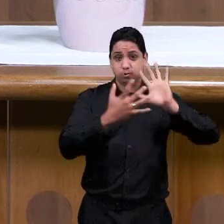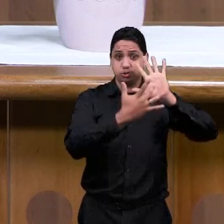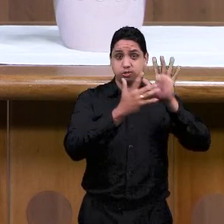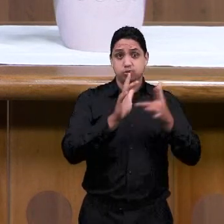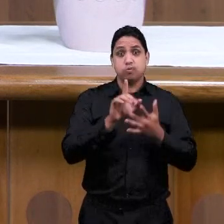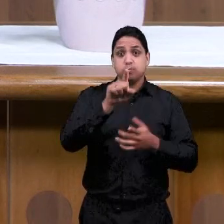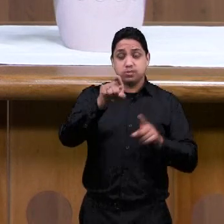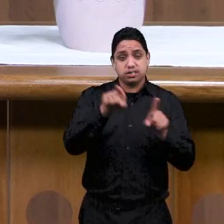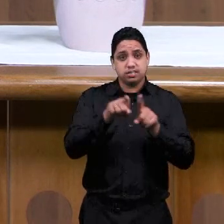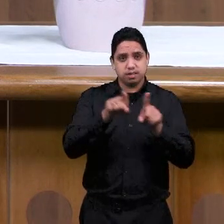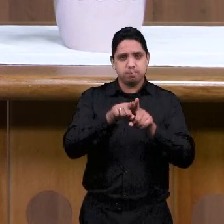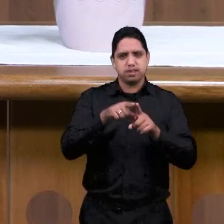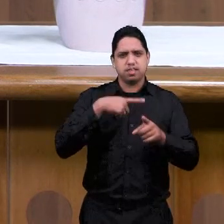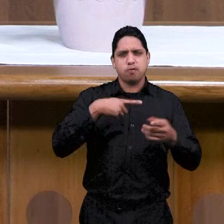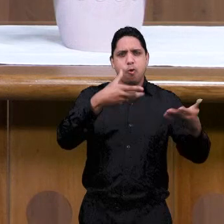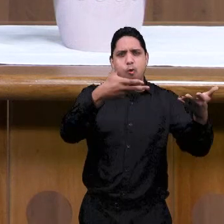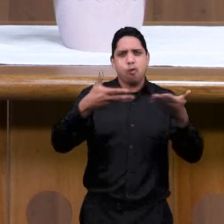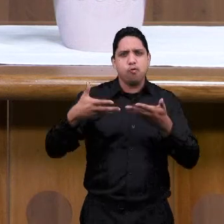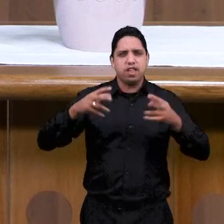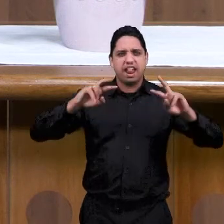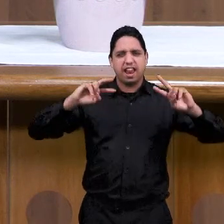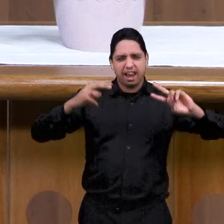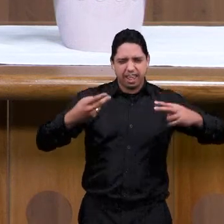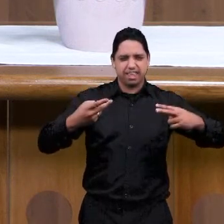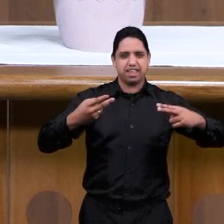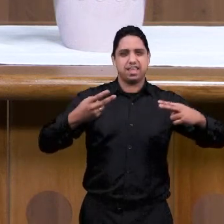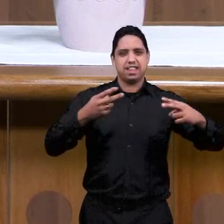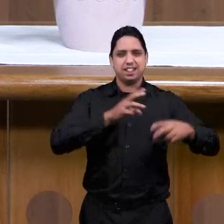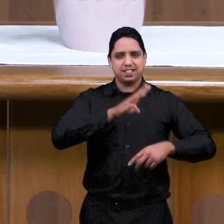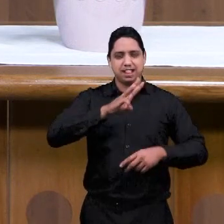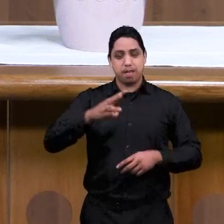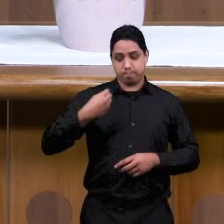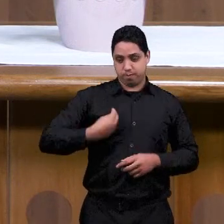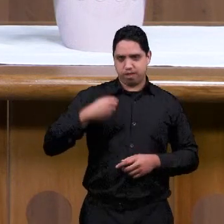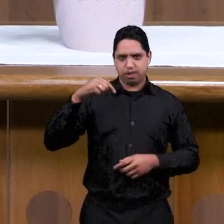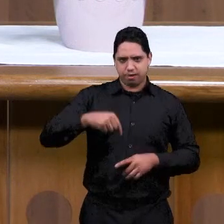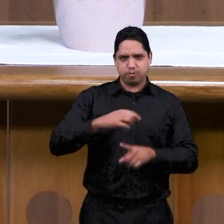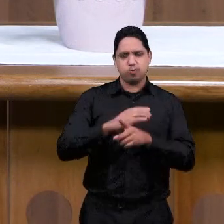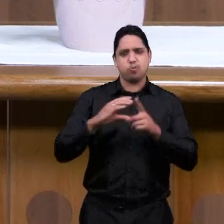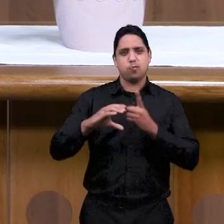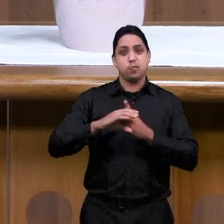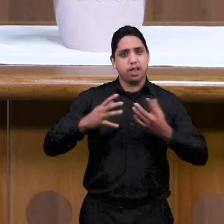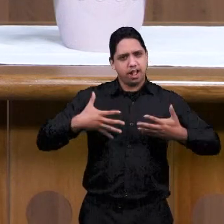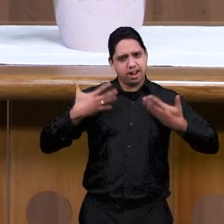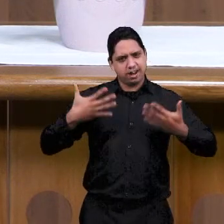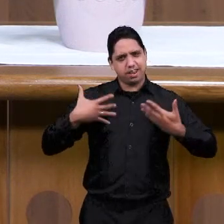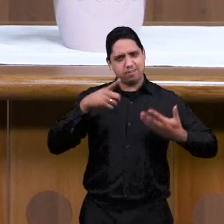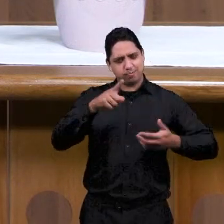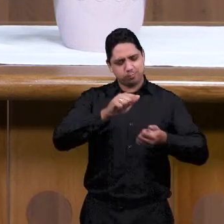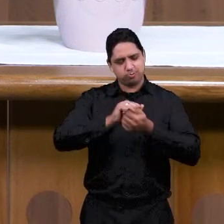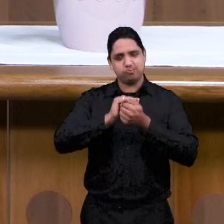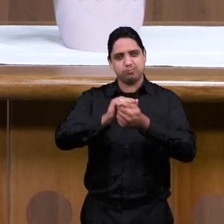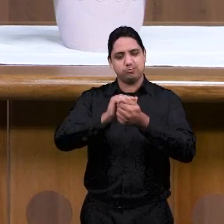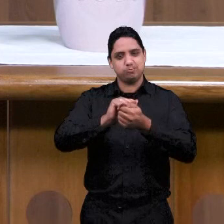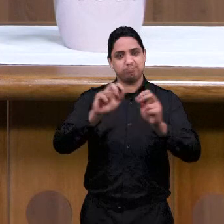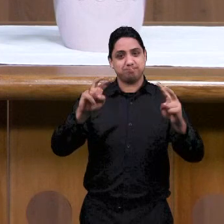Également à vous qui avez reçu une invitation pour participer de ce culte. C'est une joie de compter avec votre audience,